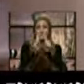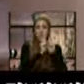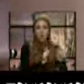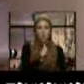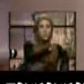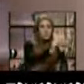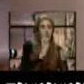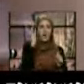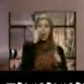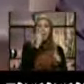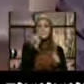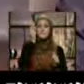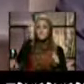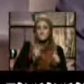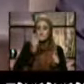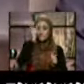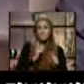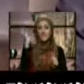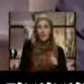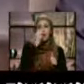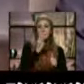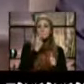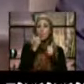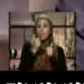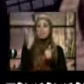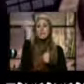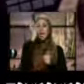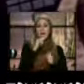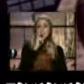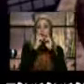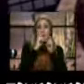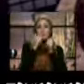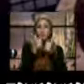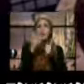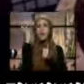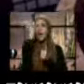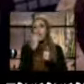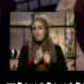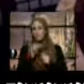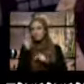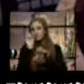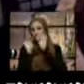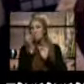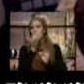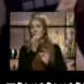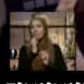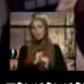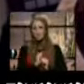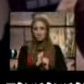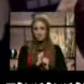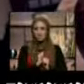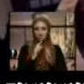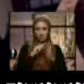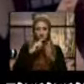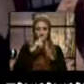كم فرد من العائلة هذه سلم من لساني؟ يعني هتجد القلة، ولكن الكثرة